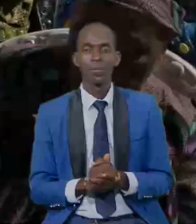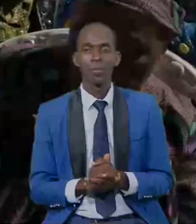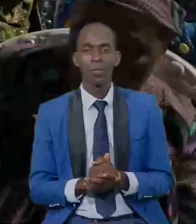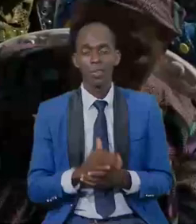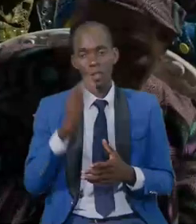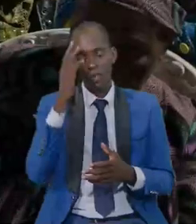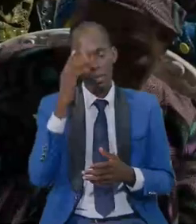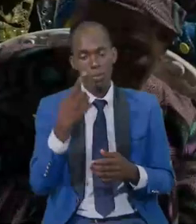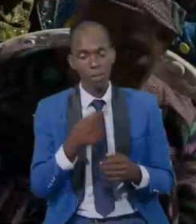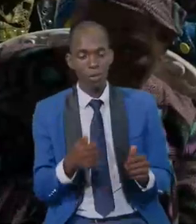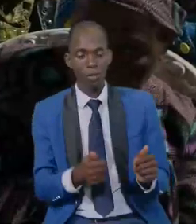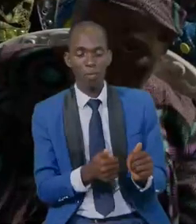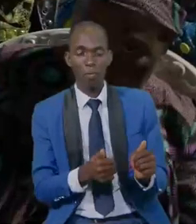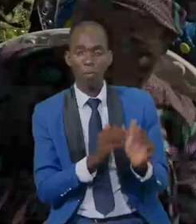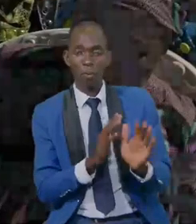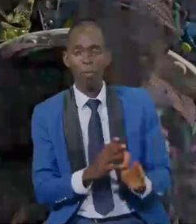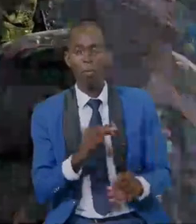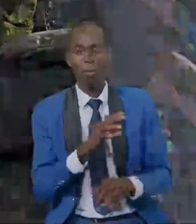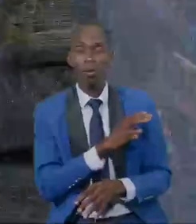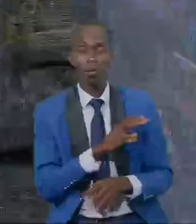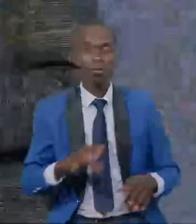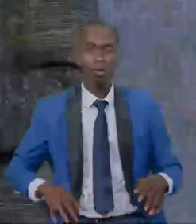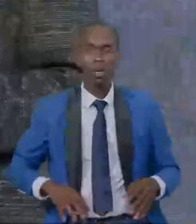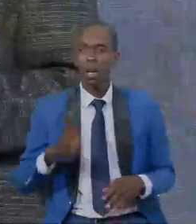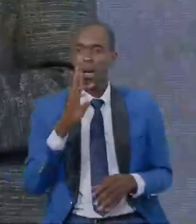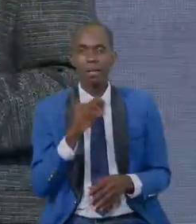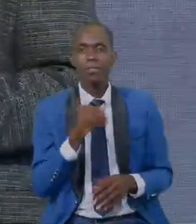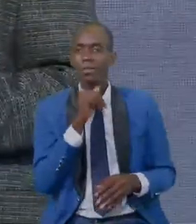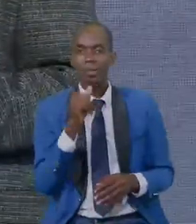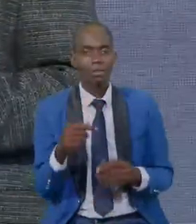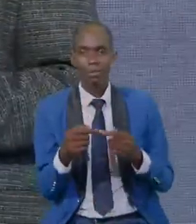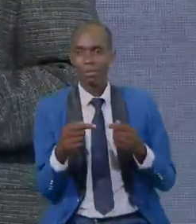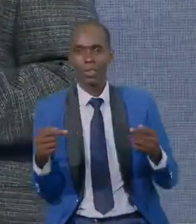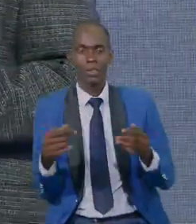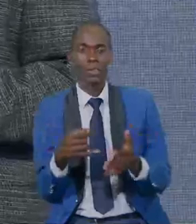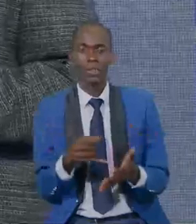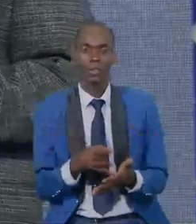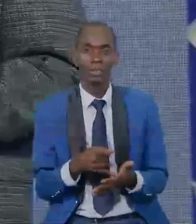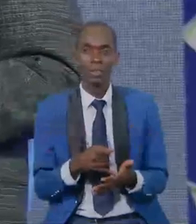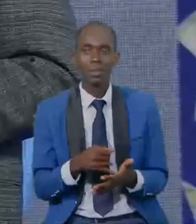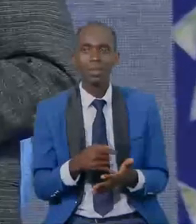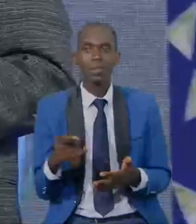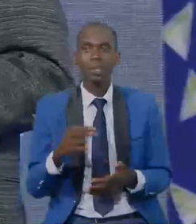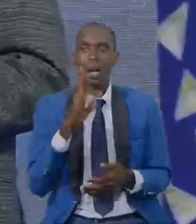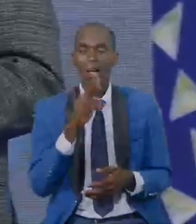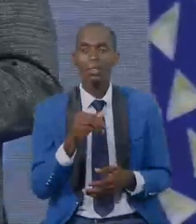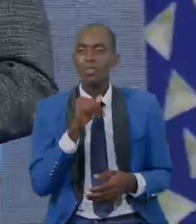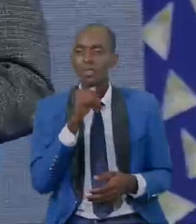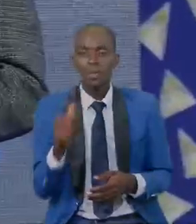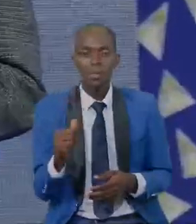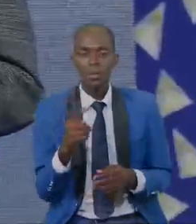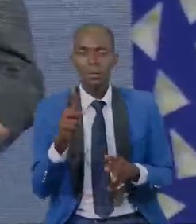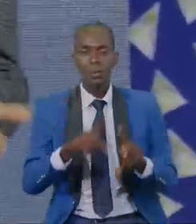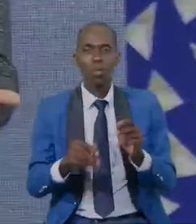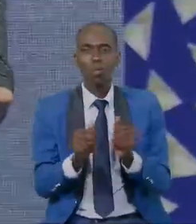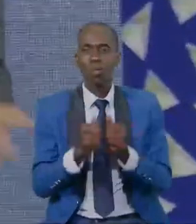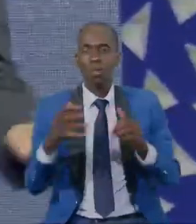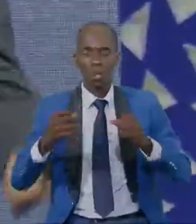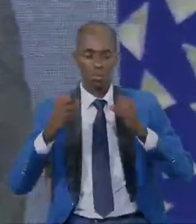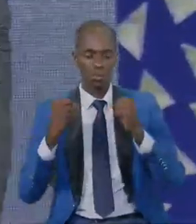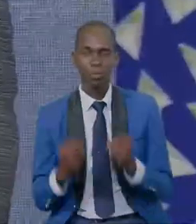followers of Christ, they are not anemic. Ouais. Les disciples de Jésus n'étaient pas des gens faibles. Ils ne sont pas des gens sans